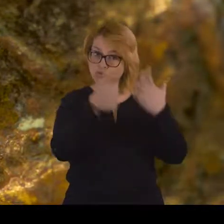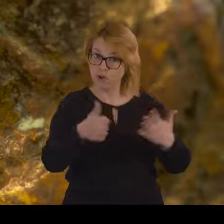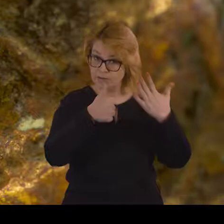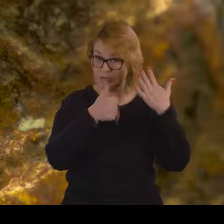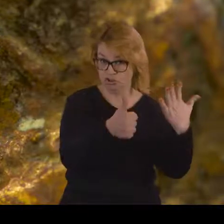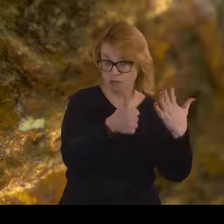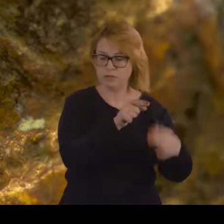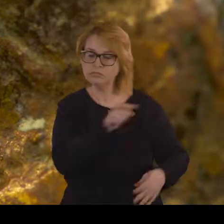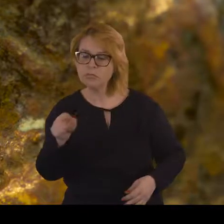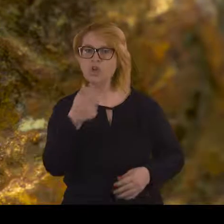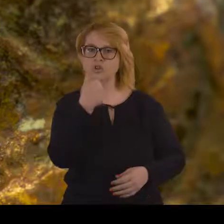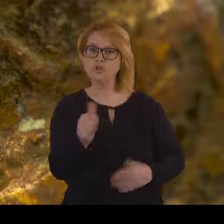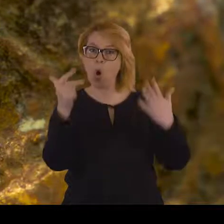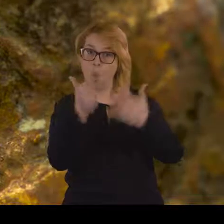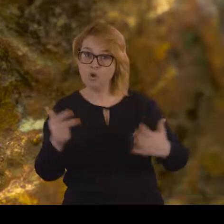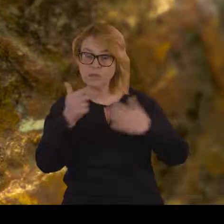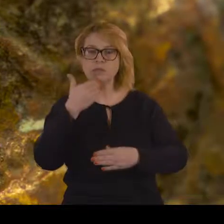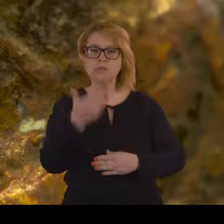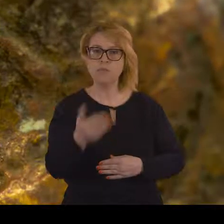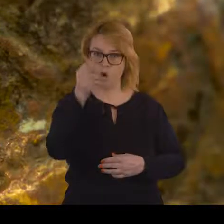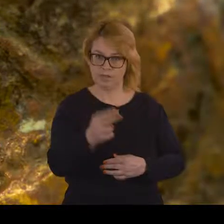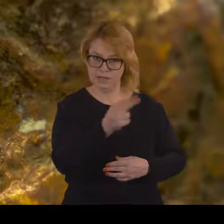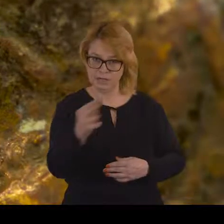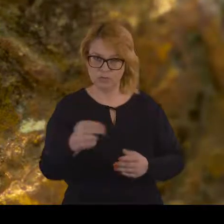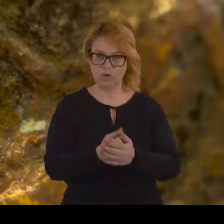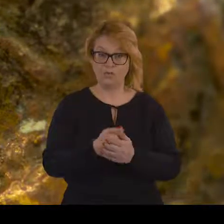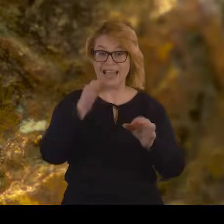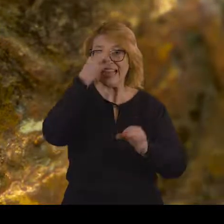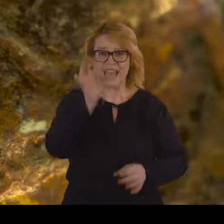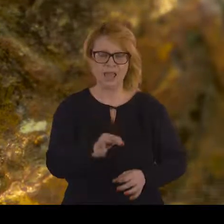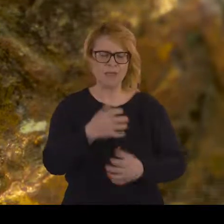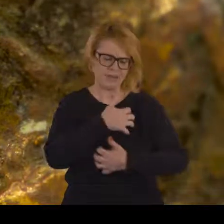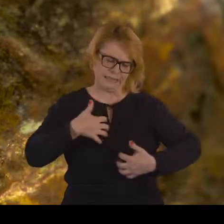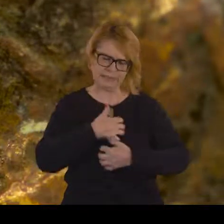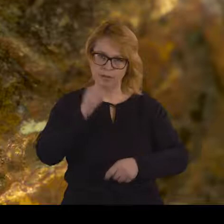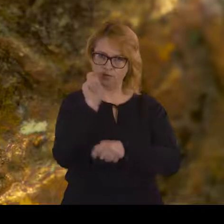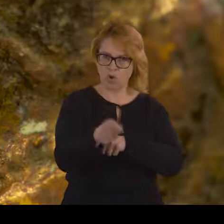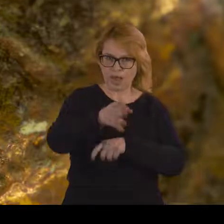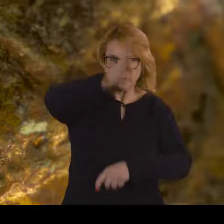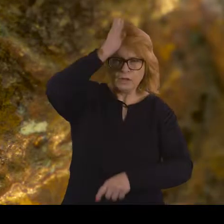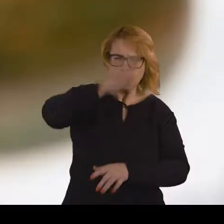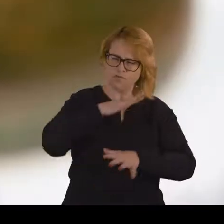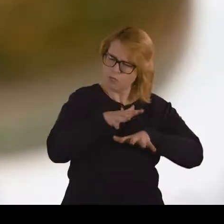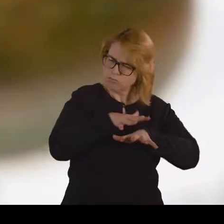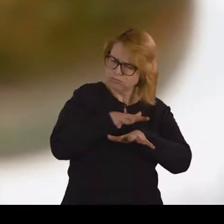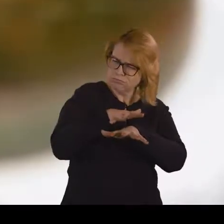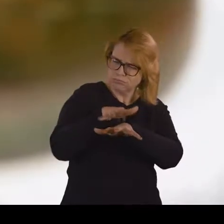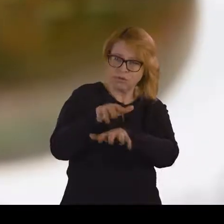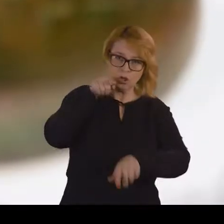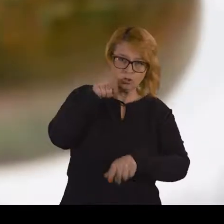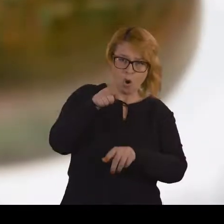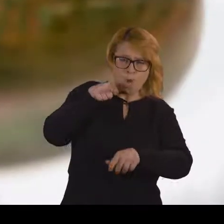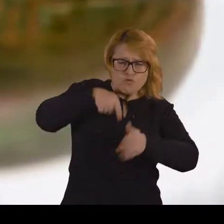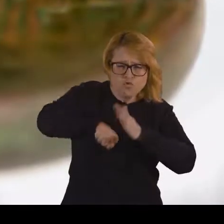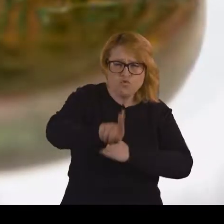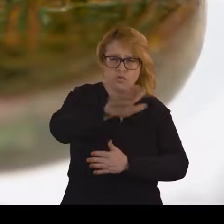až 180 po Kristovi. Germáni v snahe poraziť Rimanov prenikali v mohutných vlnách až hlboko do